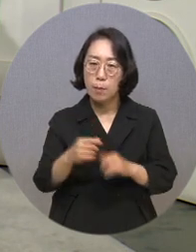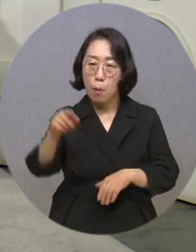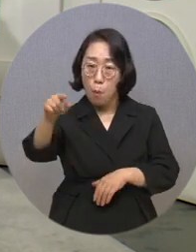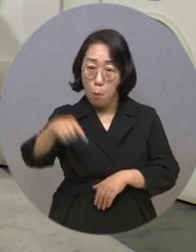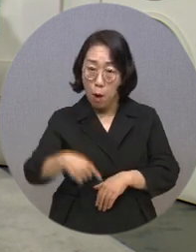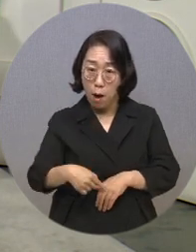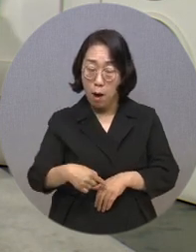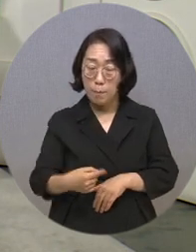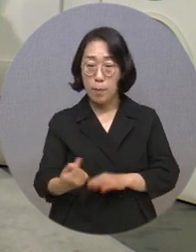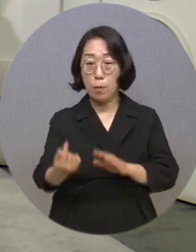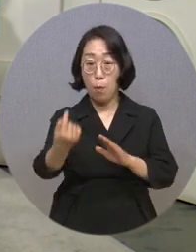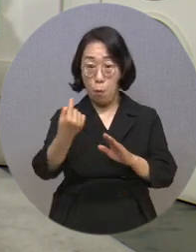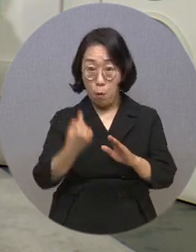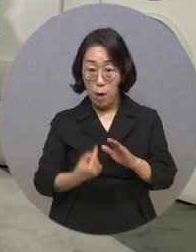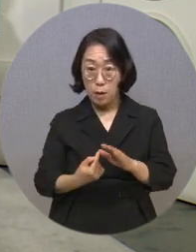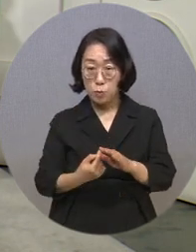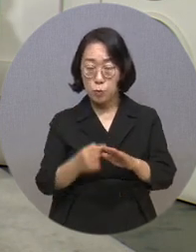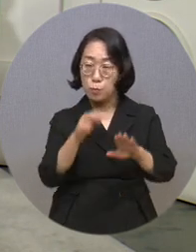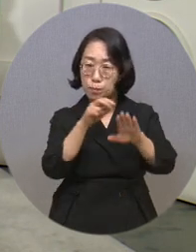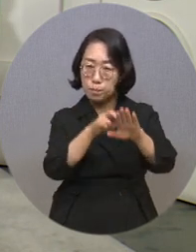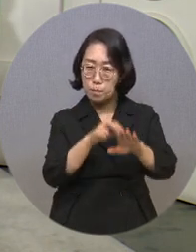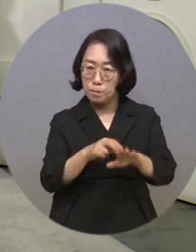해주세요. 그러면은